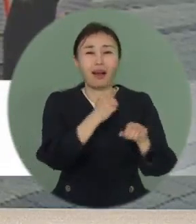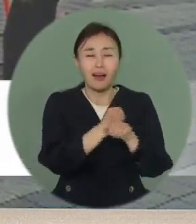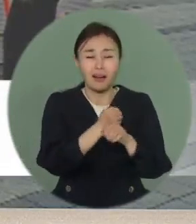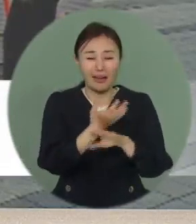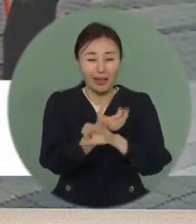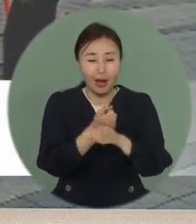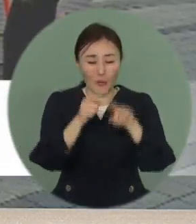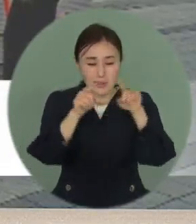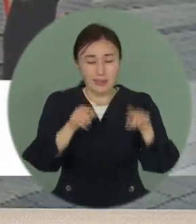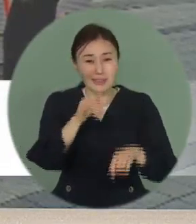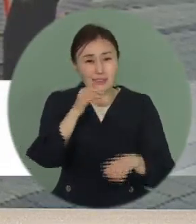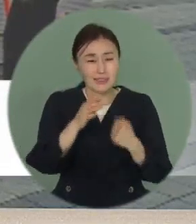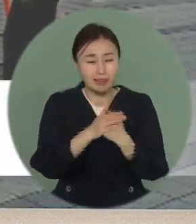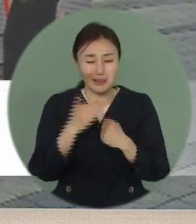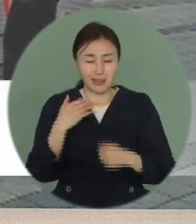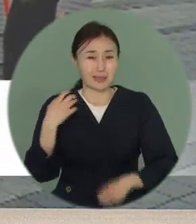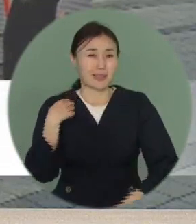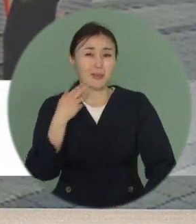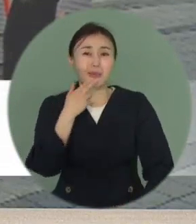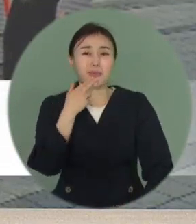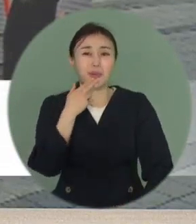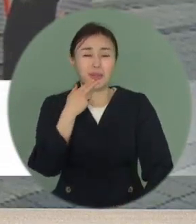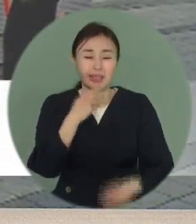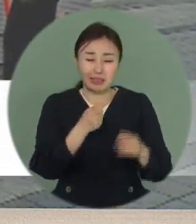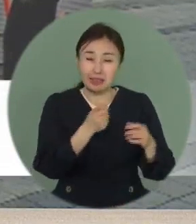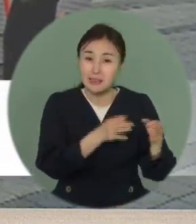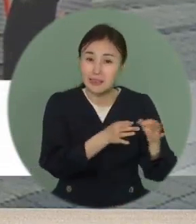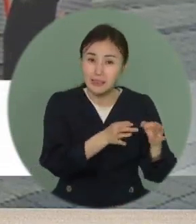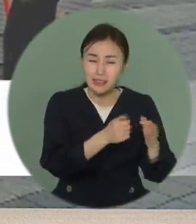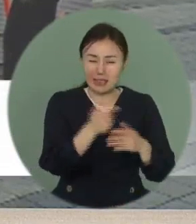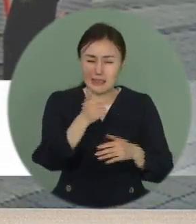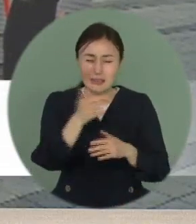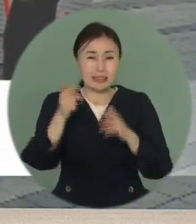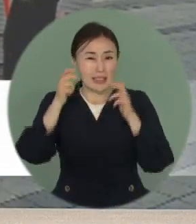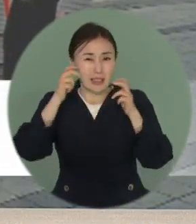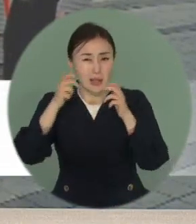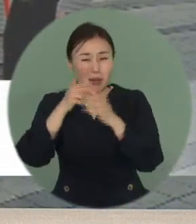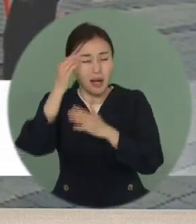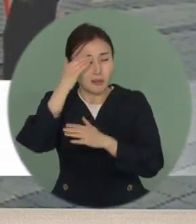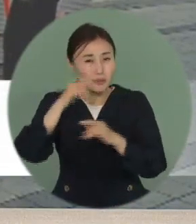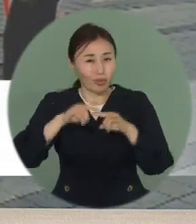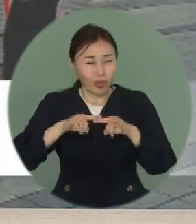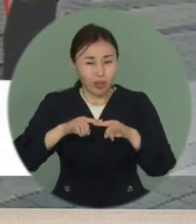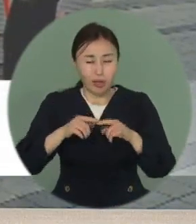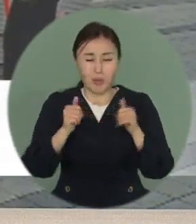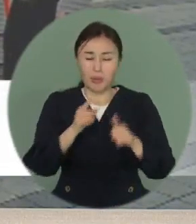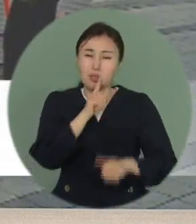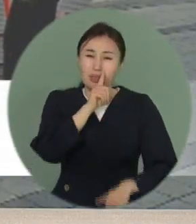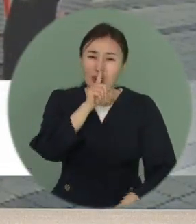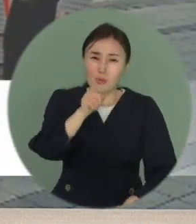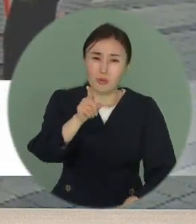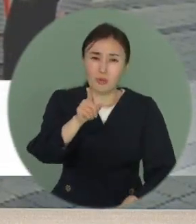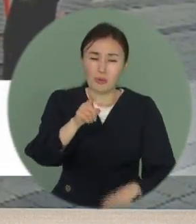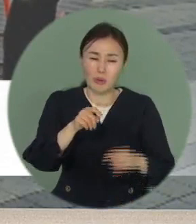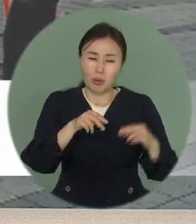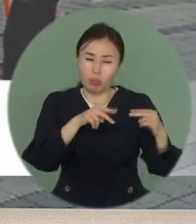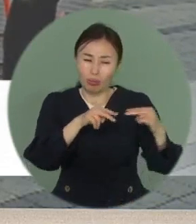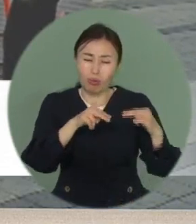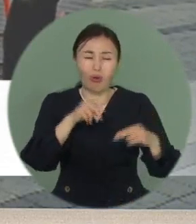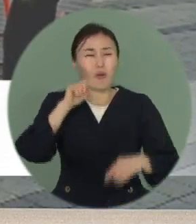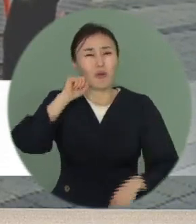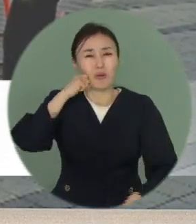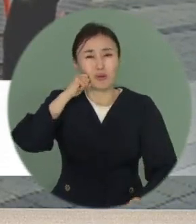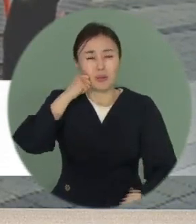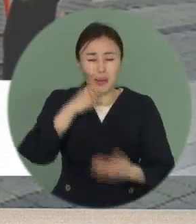없다는 입장입니다 소상공인들은 대형 공기업인 한전을 상대로 법정 다툼을 벌릴 엄두도 나지 않는데